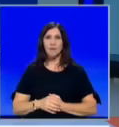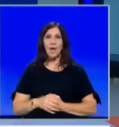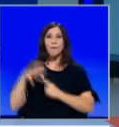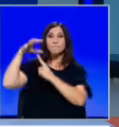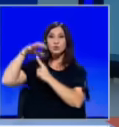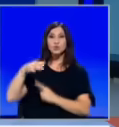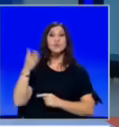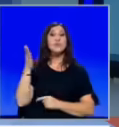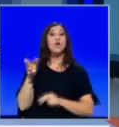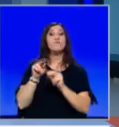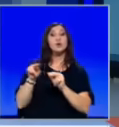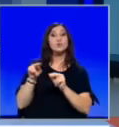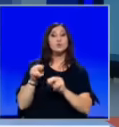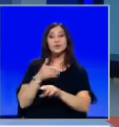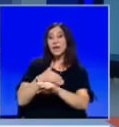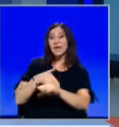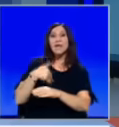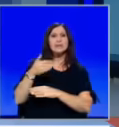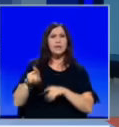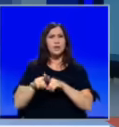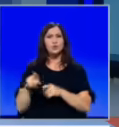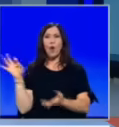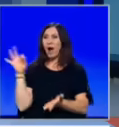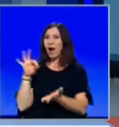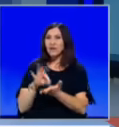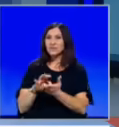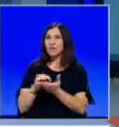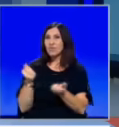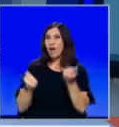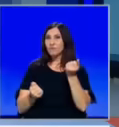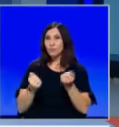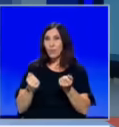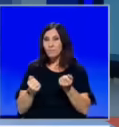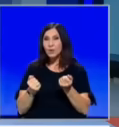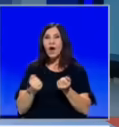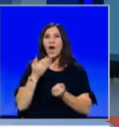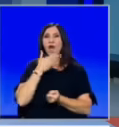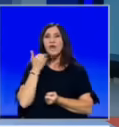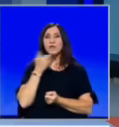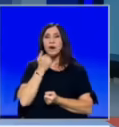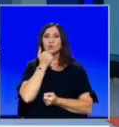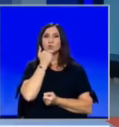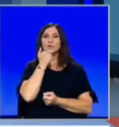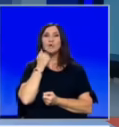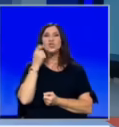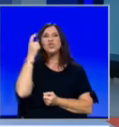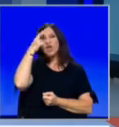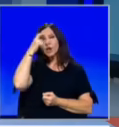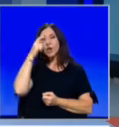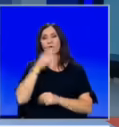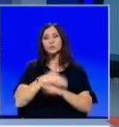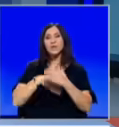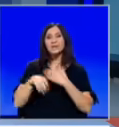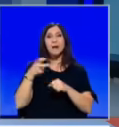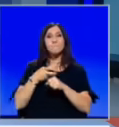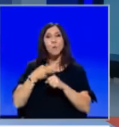Парашутист и неговият инструктор са ранени, след като се приземили върху автомобил в ихтиманското село Черньово. Пострадалите са в болница,